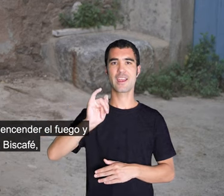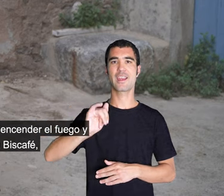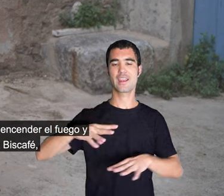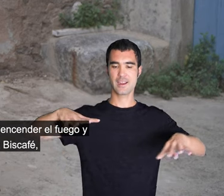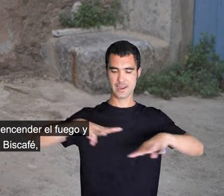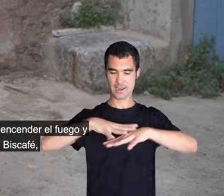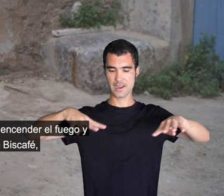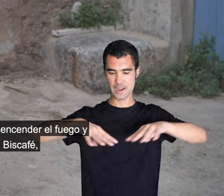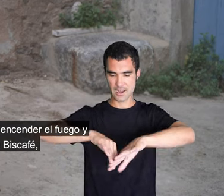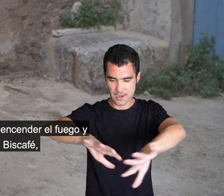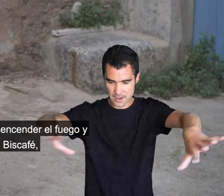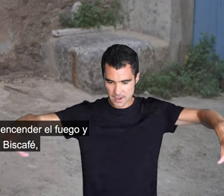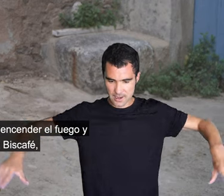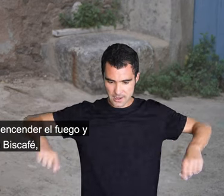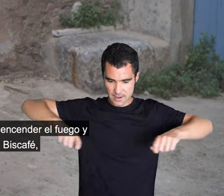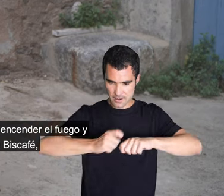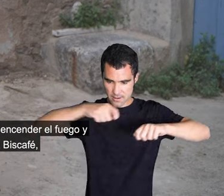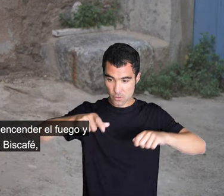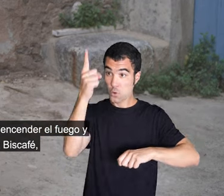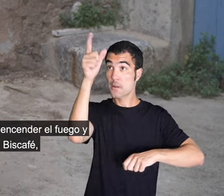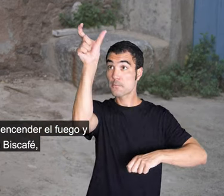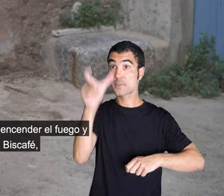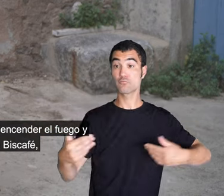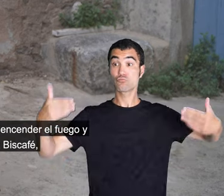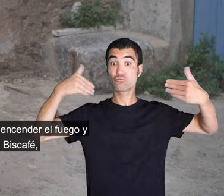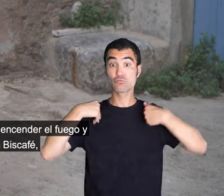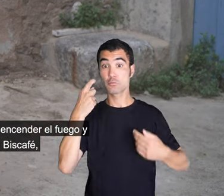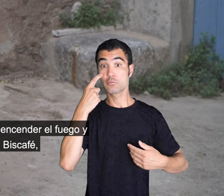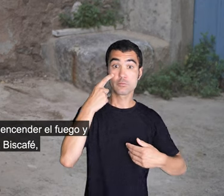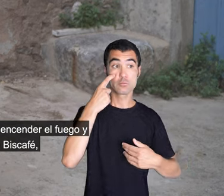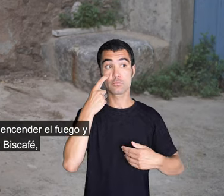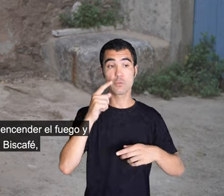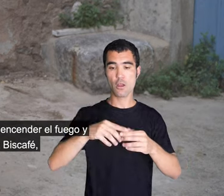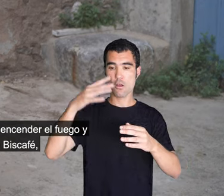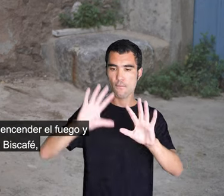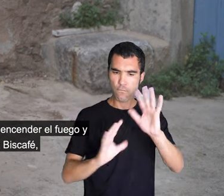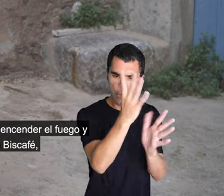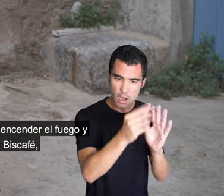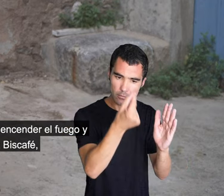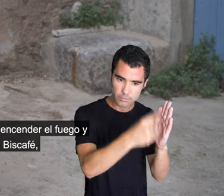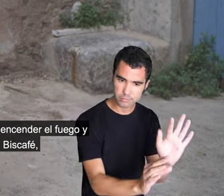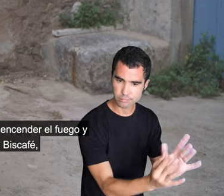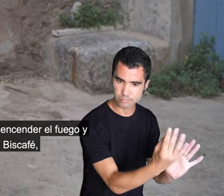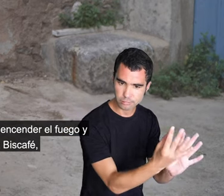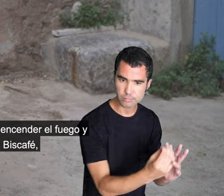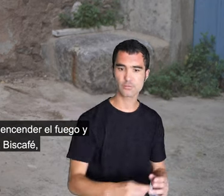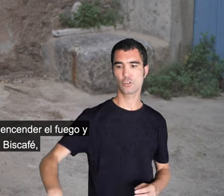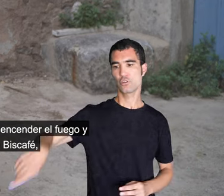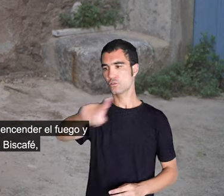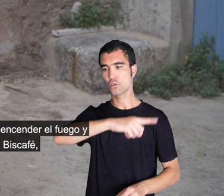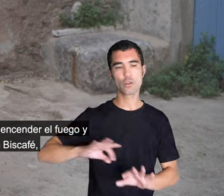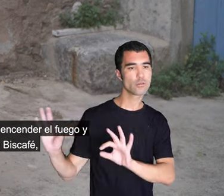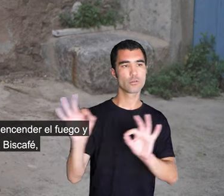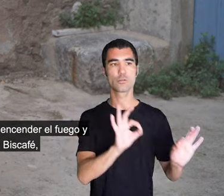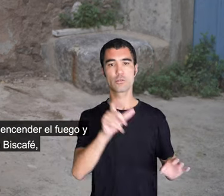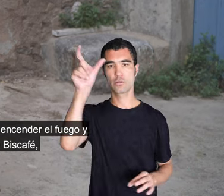les xerxes. I una de les persones que se cuidaven d'encendre el foc i de tenir-ho tot a punt